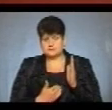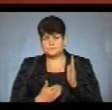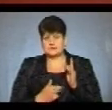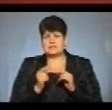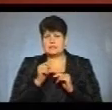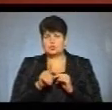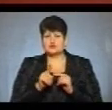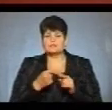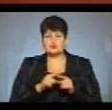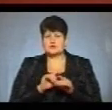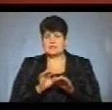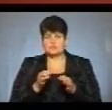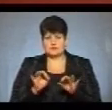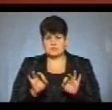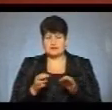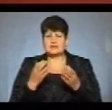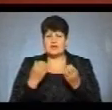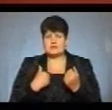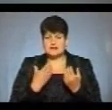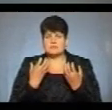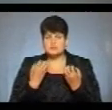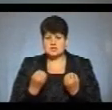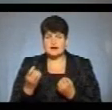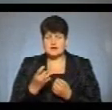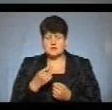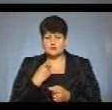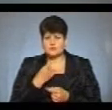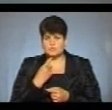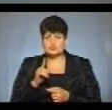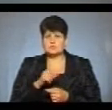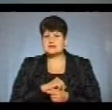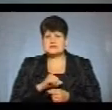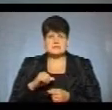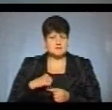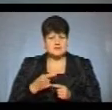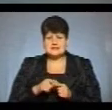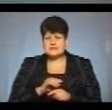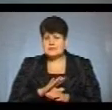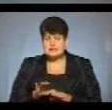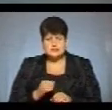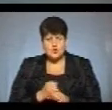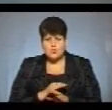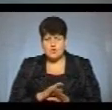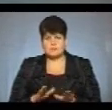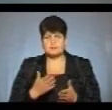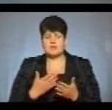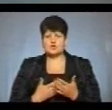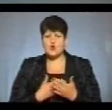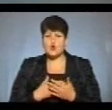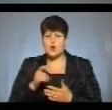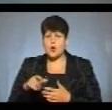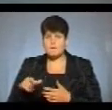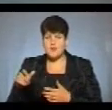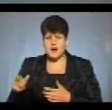для того, щоб цього не допустити. Але я вам ще раз кажу, що ми самі то не зробимо. Якщо громадськість,